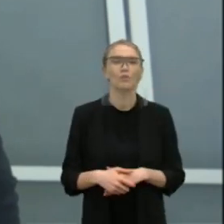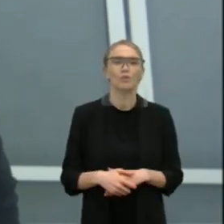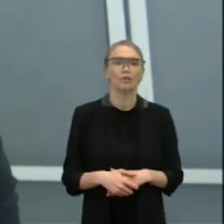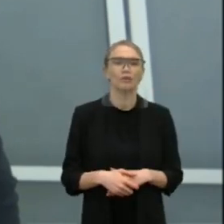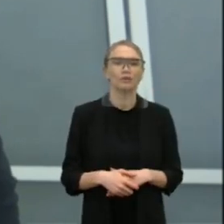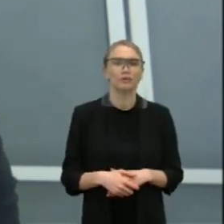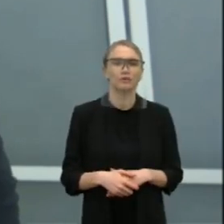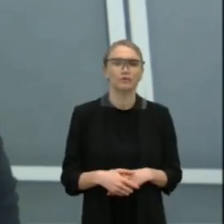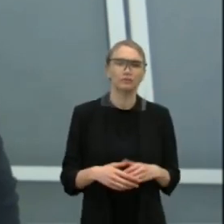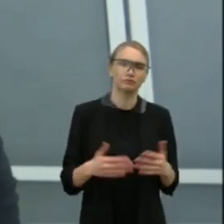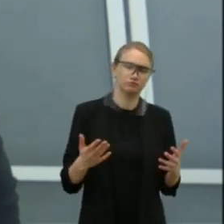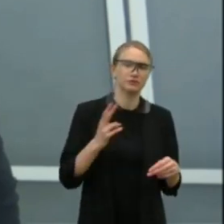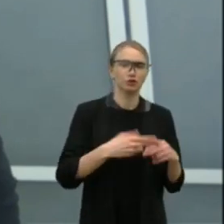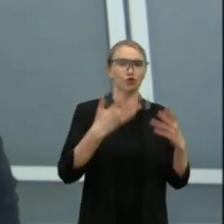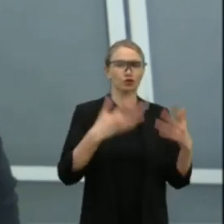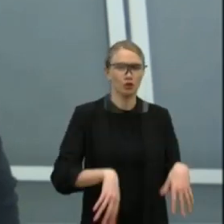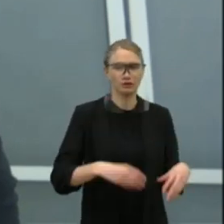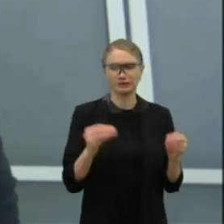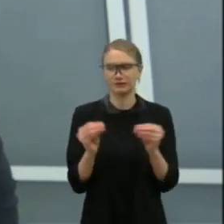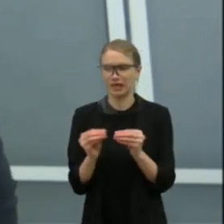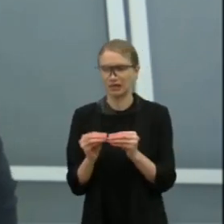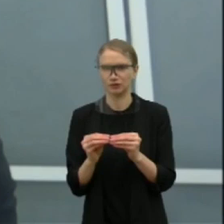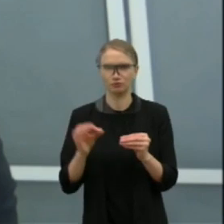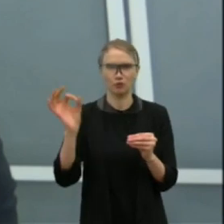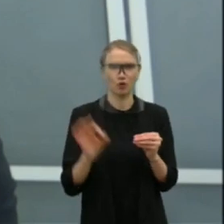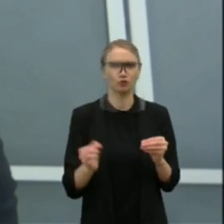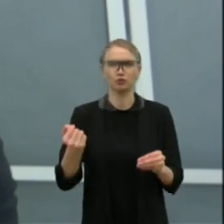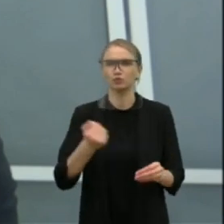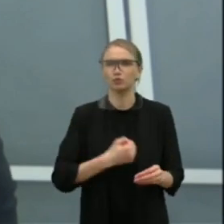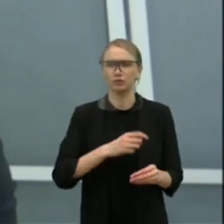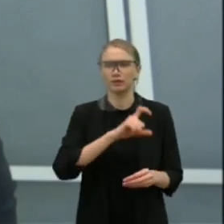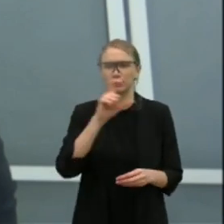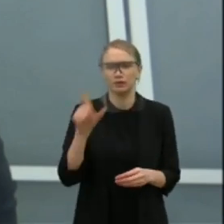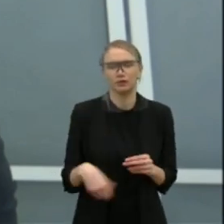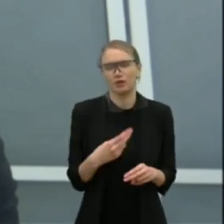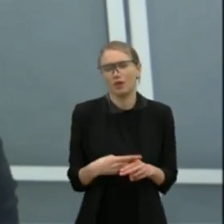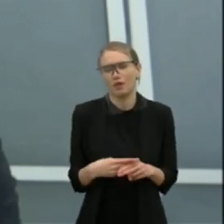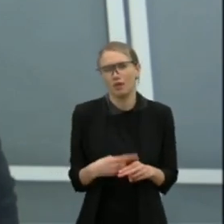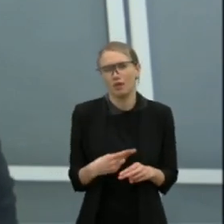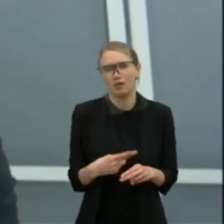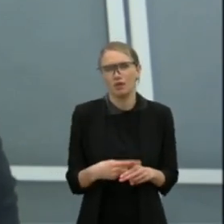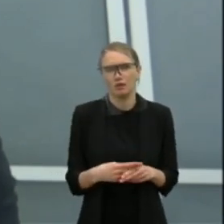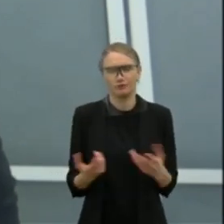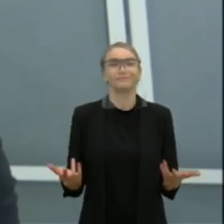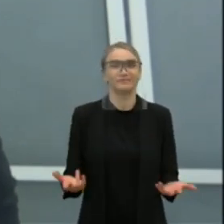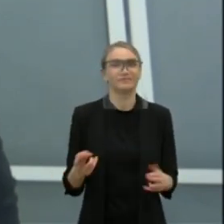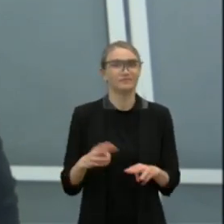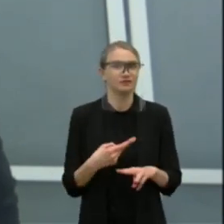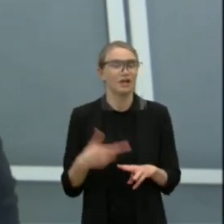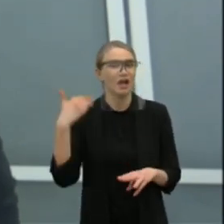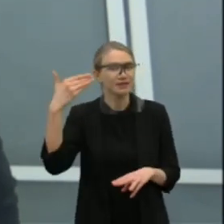dalis jų bent 10% turi vadinamą ilgąjį COVID-ą, ilgalaikius simptomus ir vėlgi tai atsispindės ir